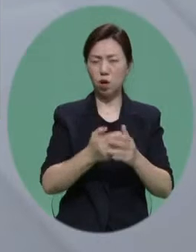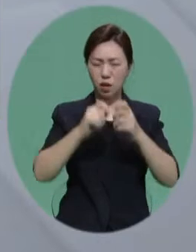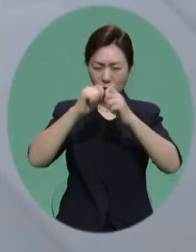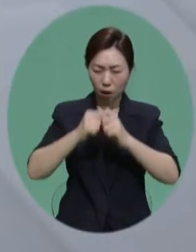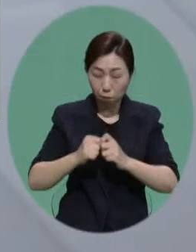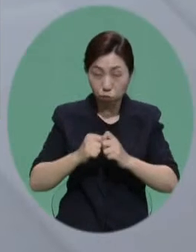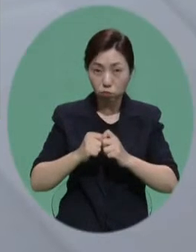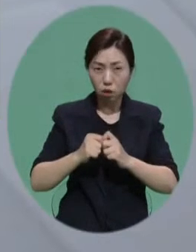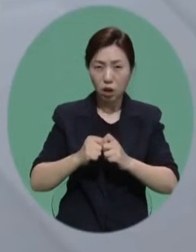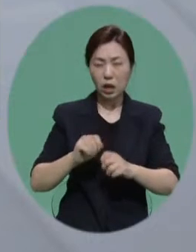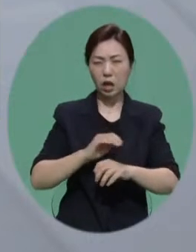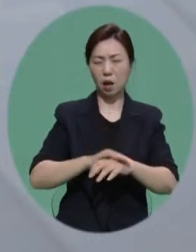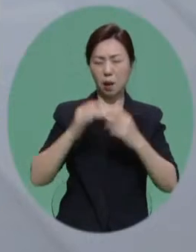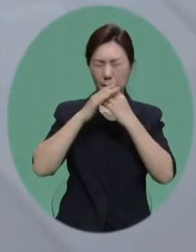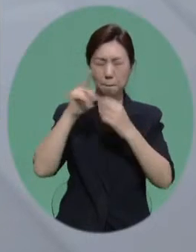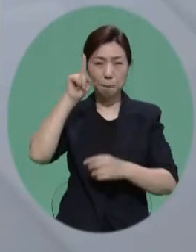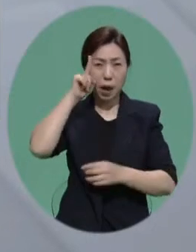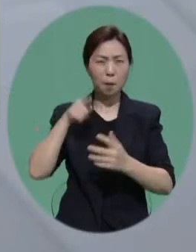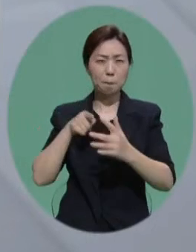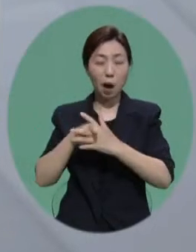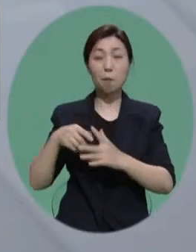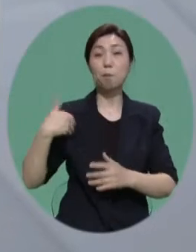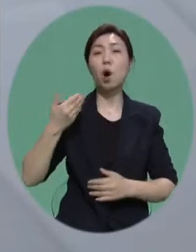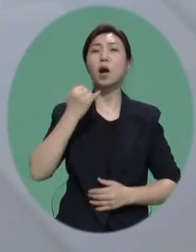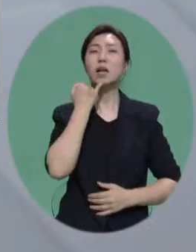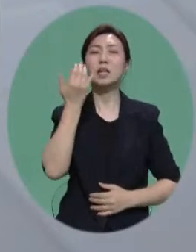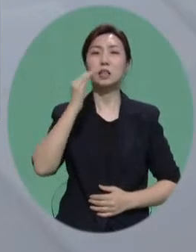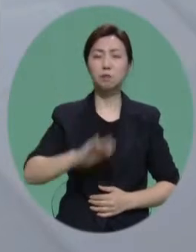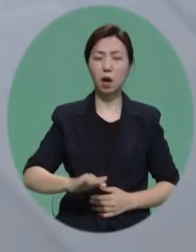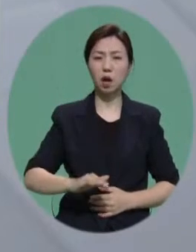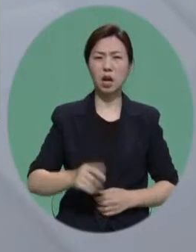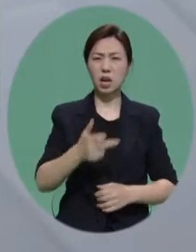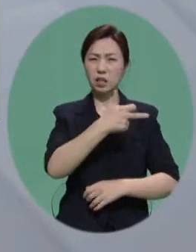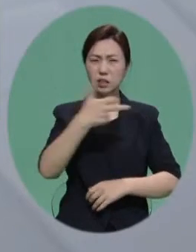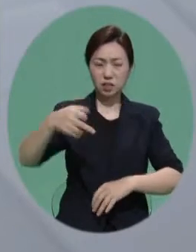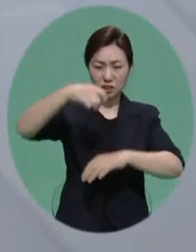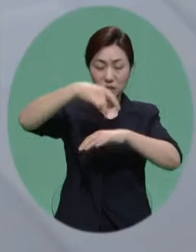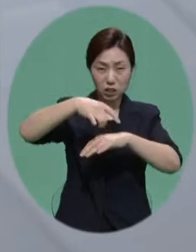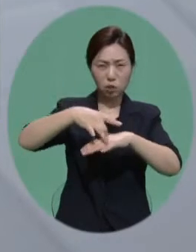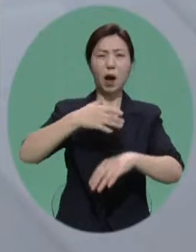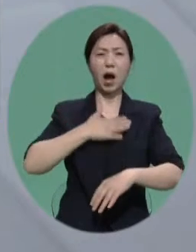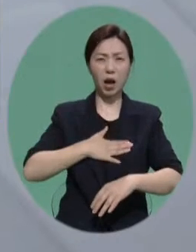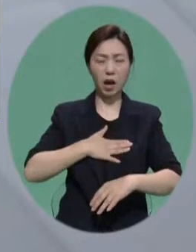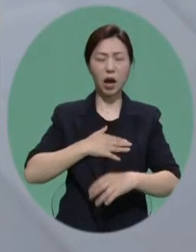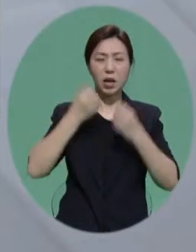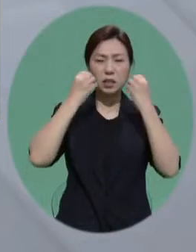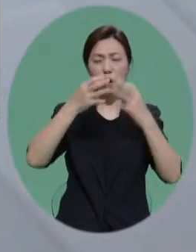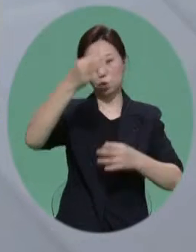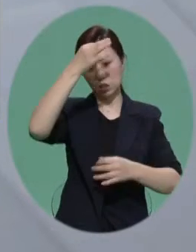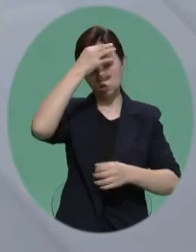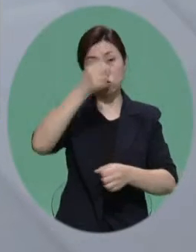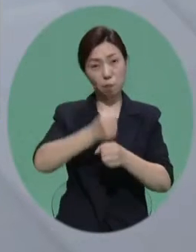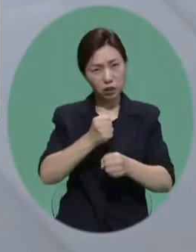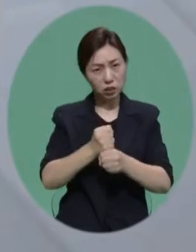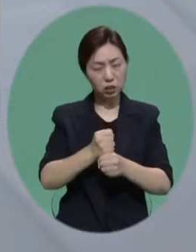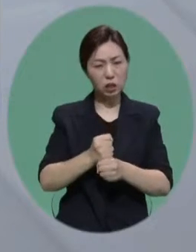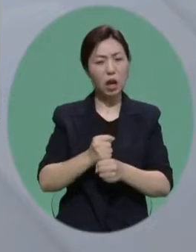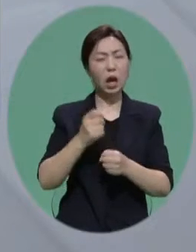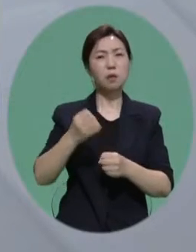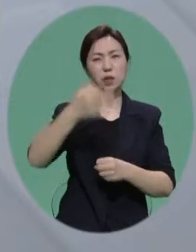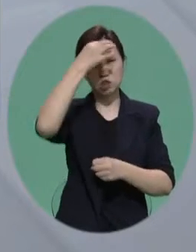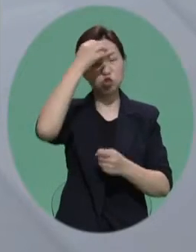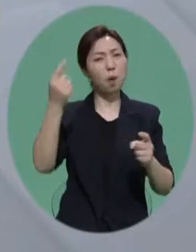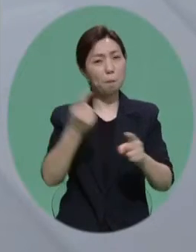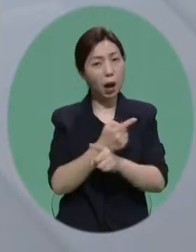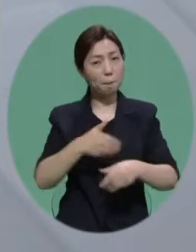양들은 알아야 돼서 이게 과연 지금 현재 키 술로 안 한것인지 아니면 새로운 기술을 만드는 것인지 이런것들이